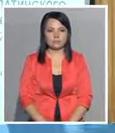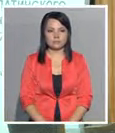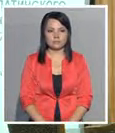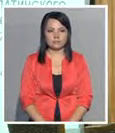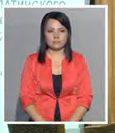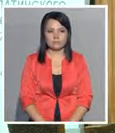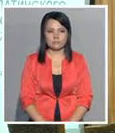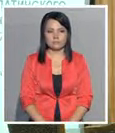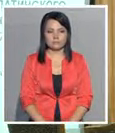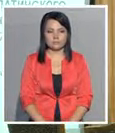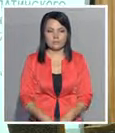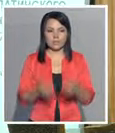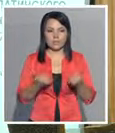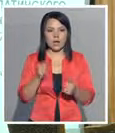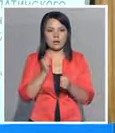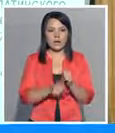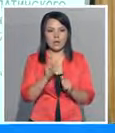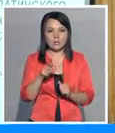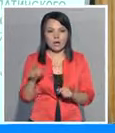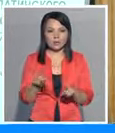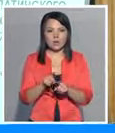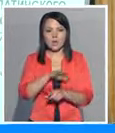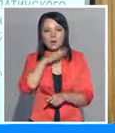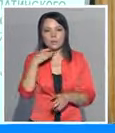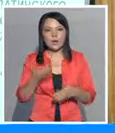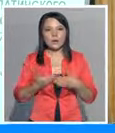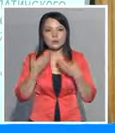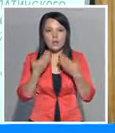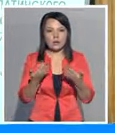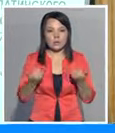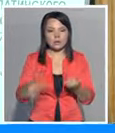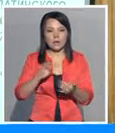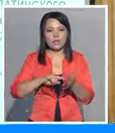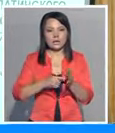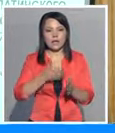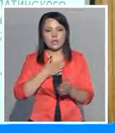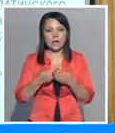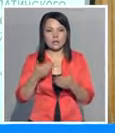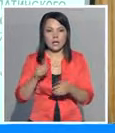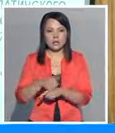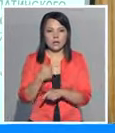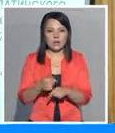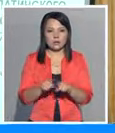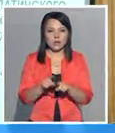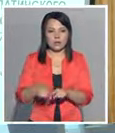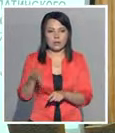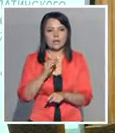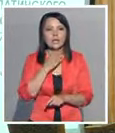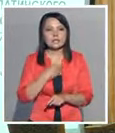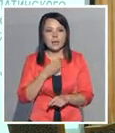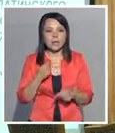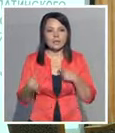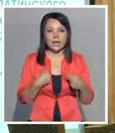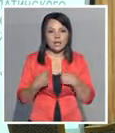мақсатымыз халықтан алақан жайып ақша сұрау, үкіметтен алақан жайып ақша сұрау емес. Біздің негізгі мақсат өзіміздің жаңағы Семей полигонын зардап